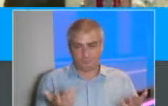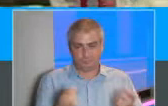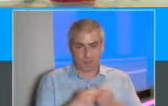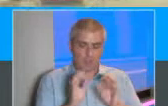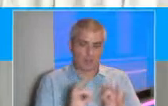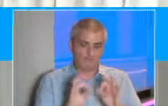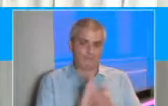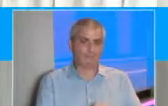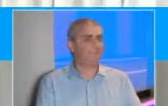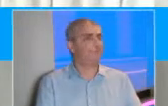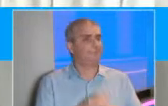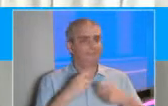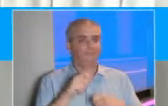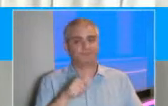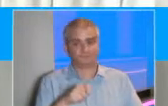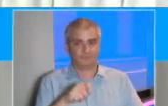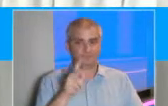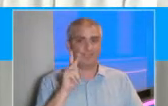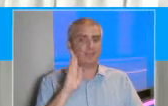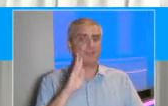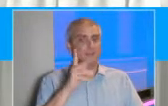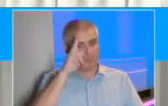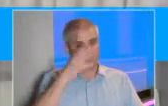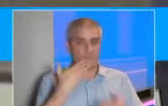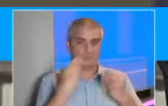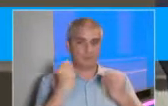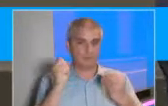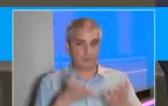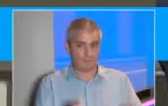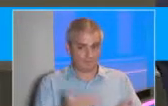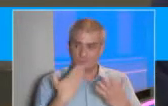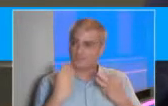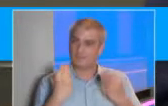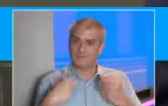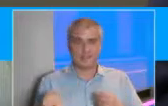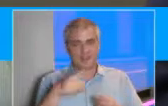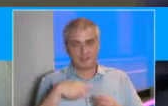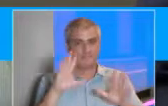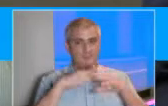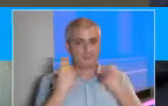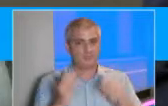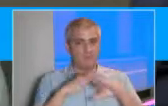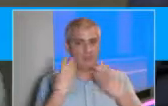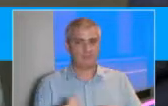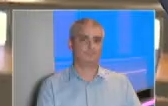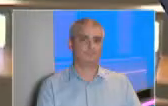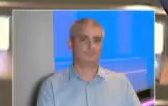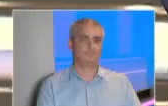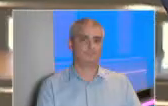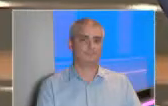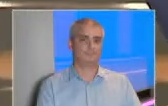לא רלוונטית. חברת הכנסת קרן ברק מהליכוד, תודה רבה שהגעת אלינו לכאן. תודה רבה לכם, וערב טוב ולילה טוב. ערב